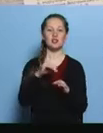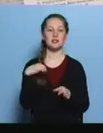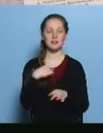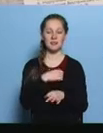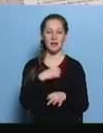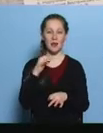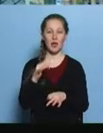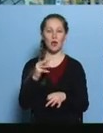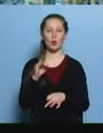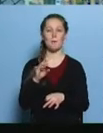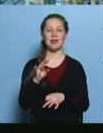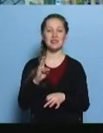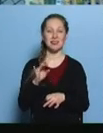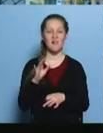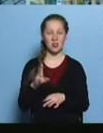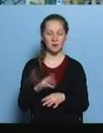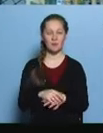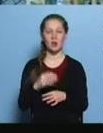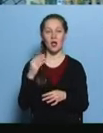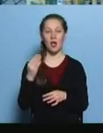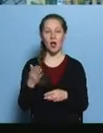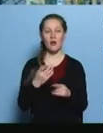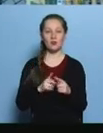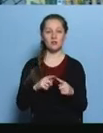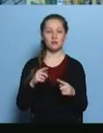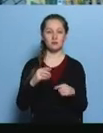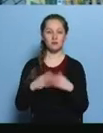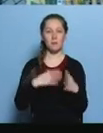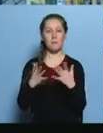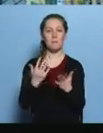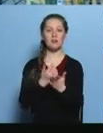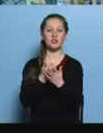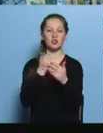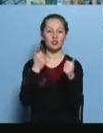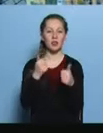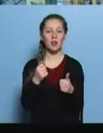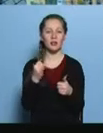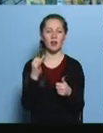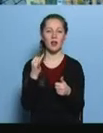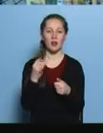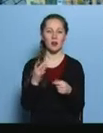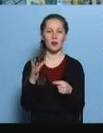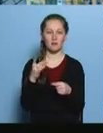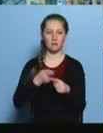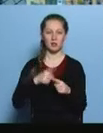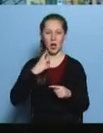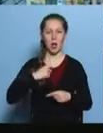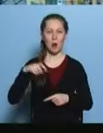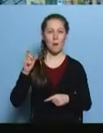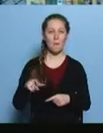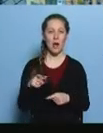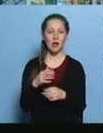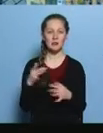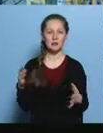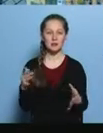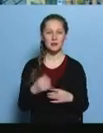Иван Трубицын. Вот это были спортивные штаны нашего водителя, простыня и футболка моего бойца. То есть мы сами выкроили, вот